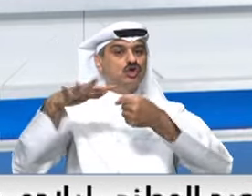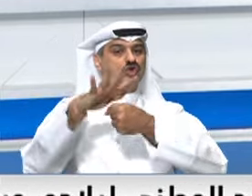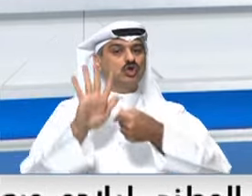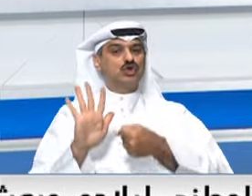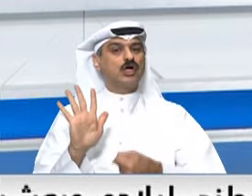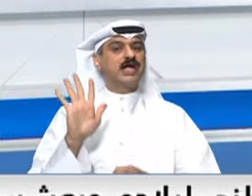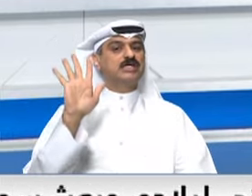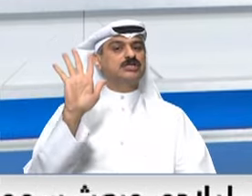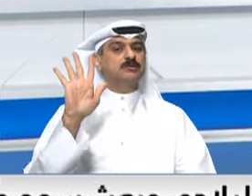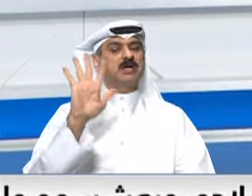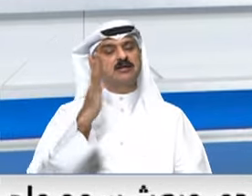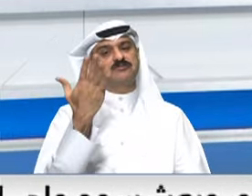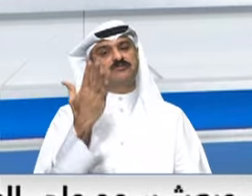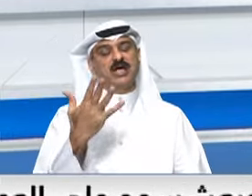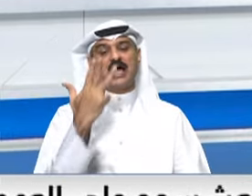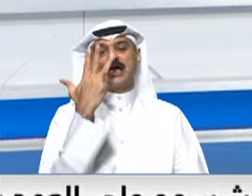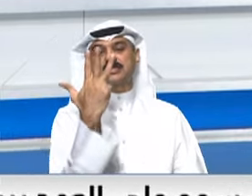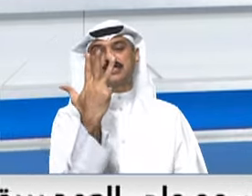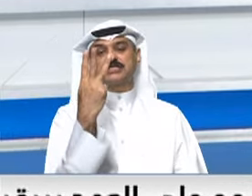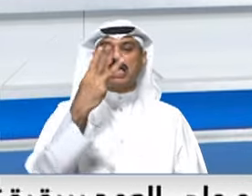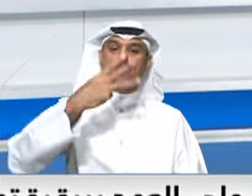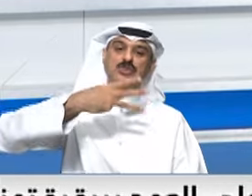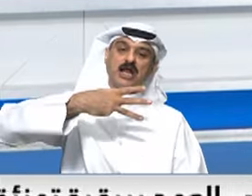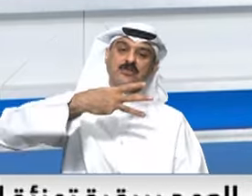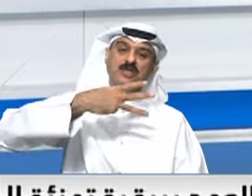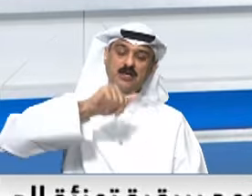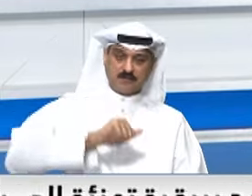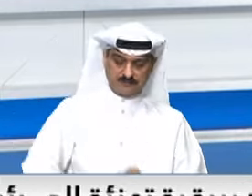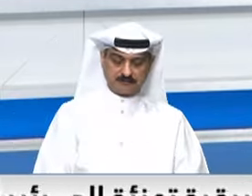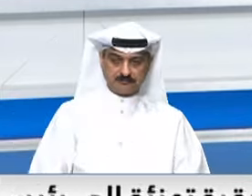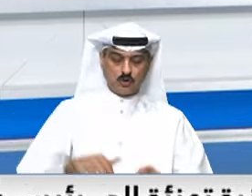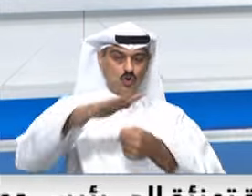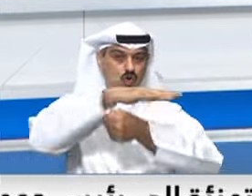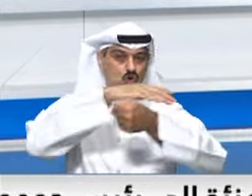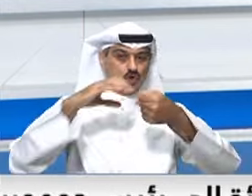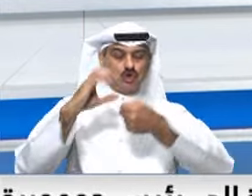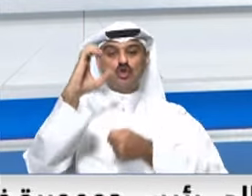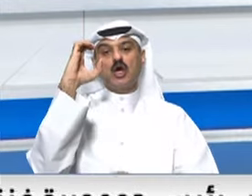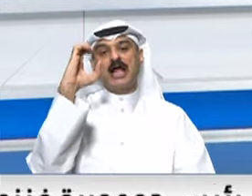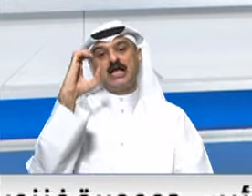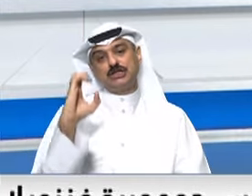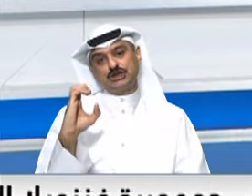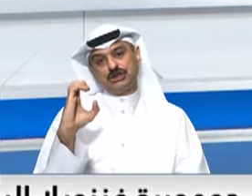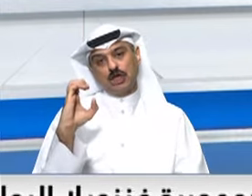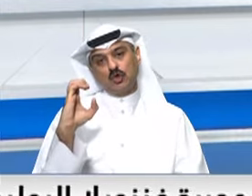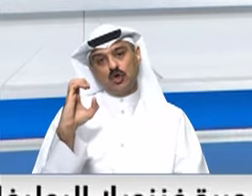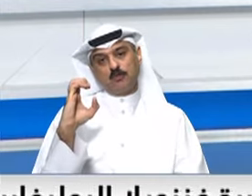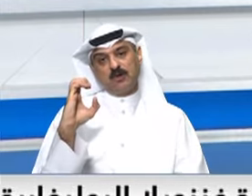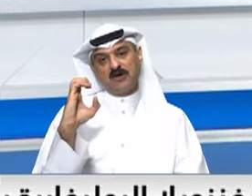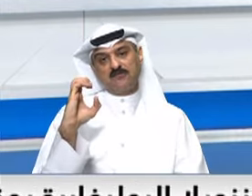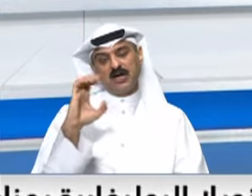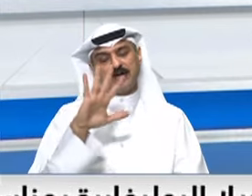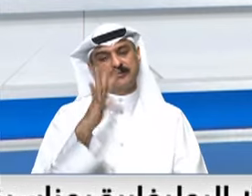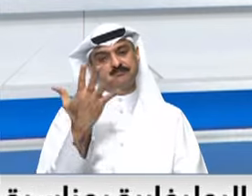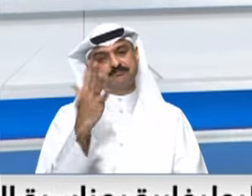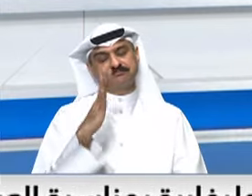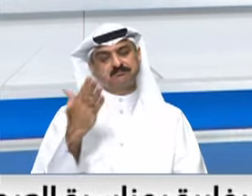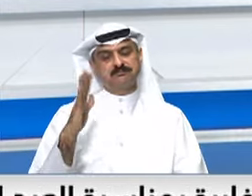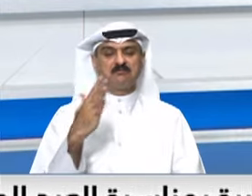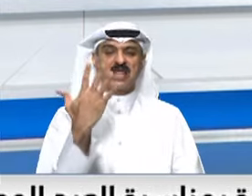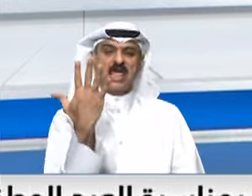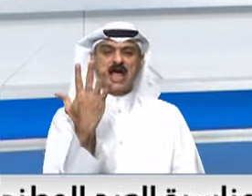وبيان في هيلتش قد تصل إلى 39 درجة مئوية. أما جزرنا الجنوبية كبر قاره والمرادم ما